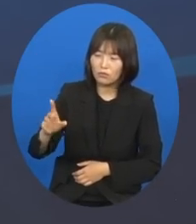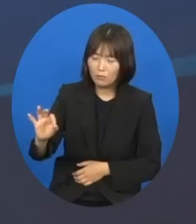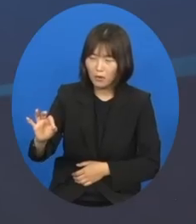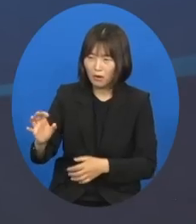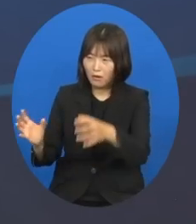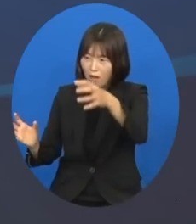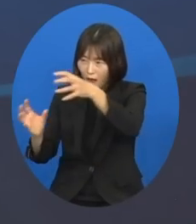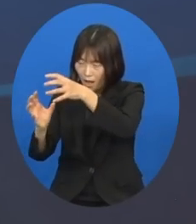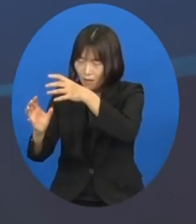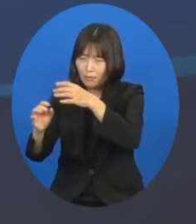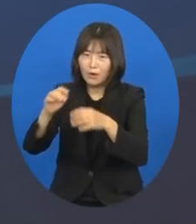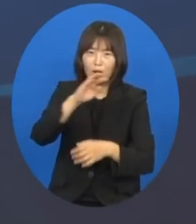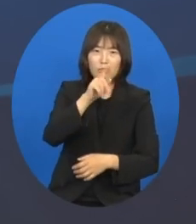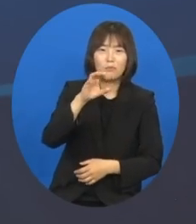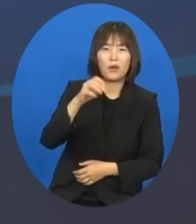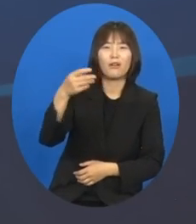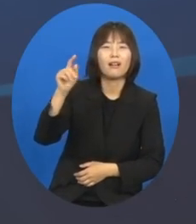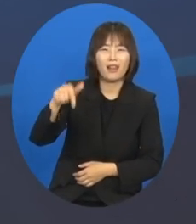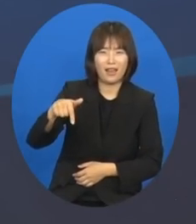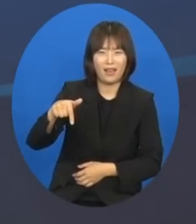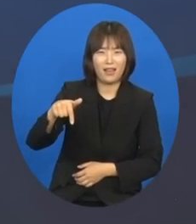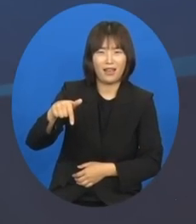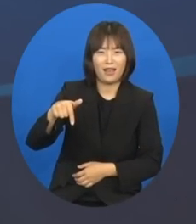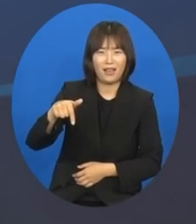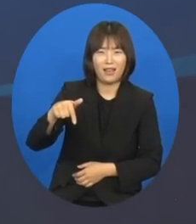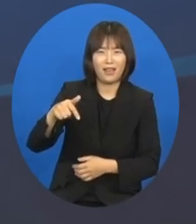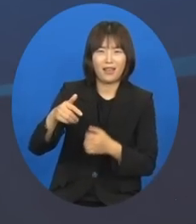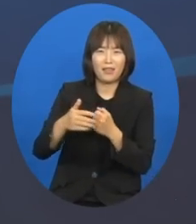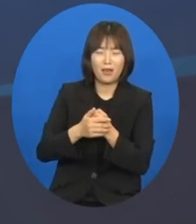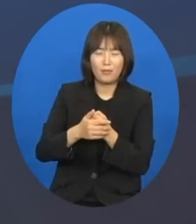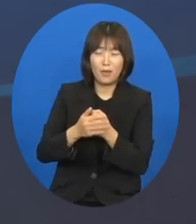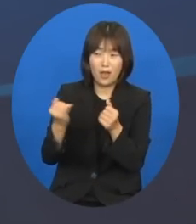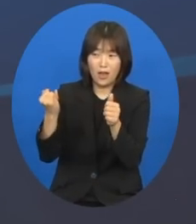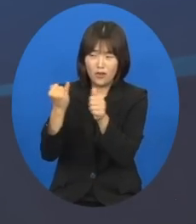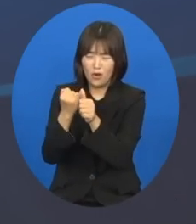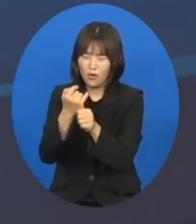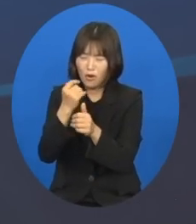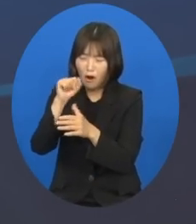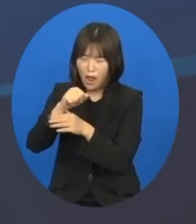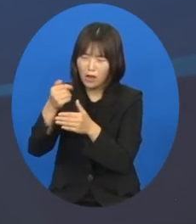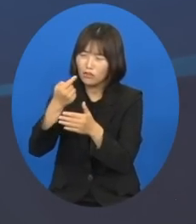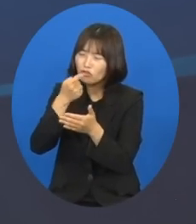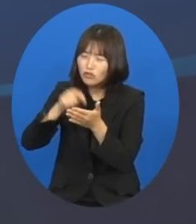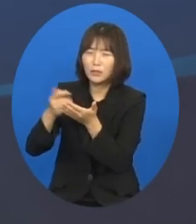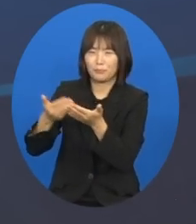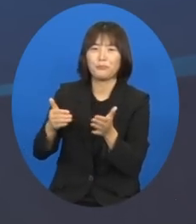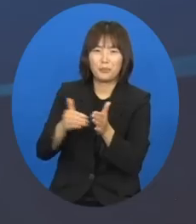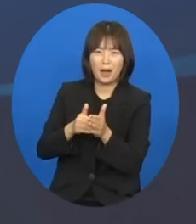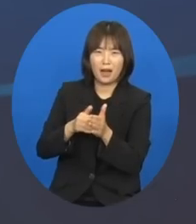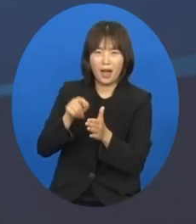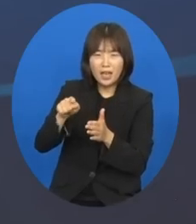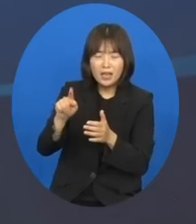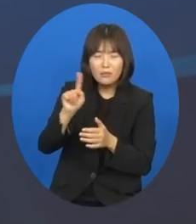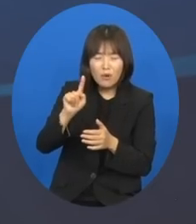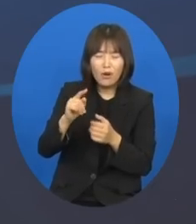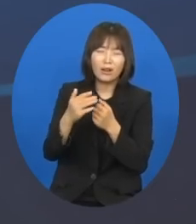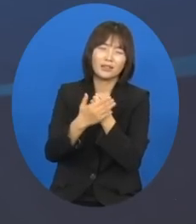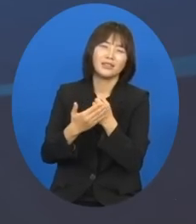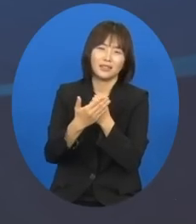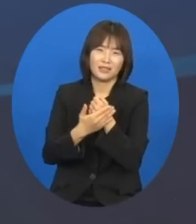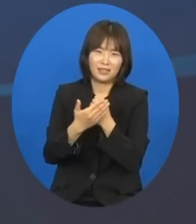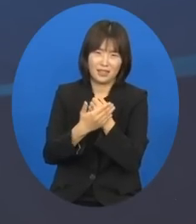결혼을 너무 쉽게 했습니다 이걸 두자로 은혜라고 이야기하는 겁니다 딴 기도 하실 필요가